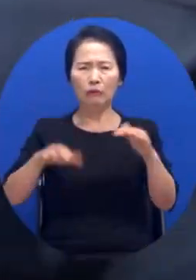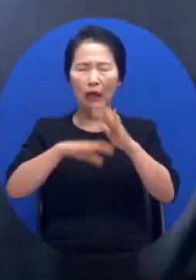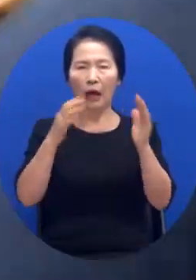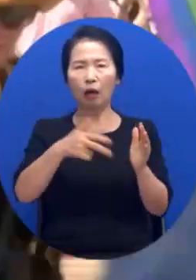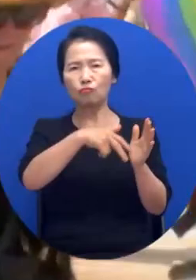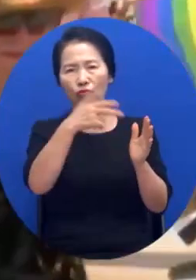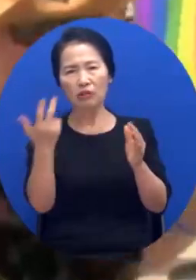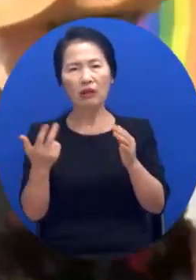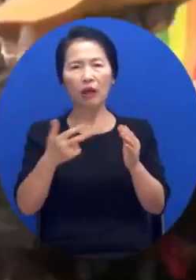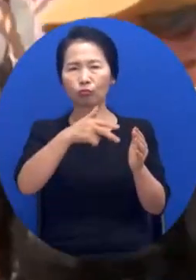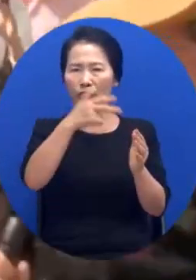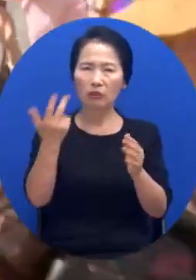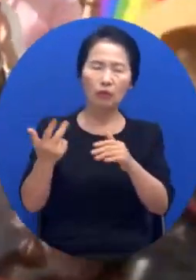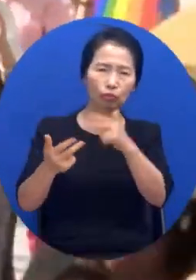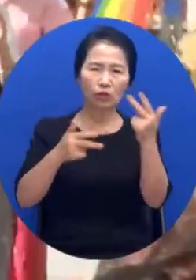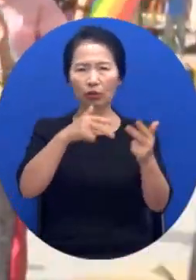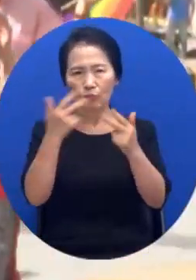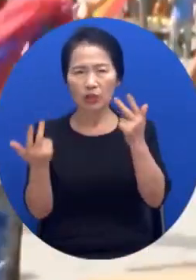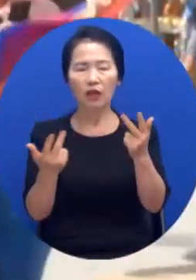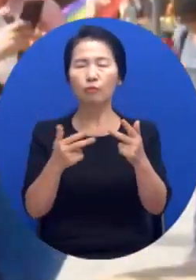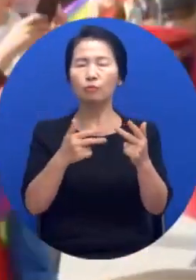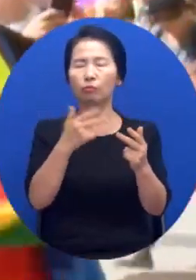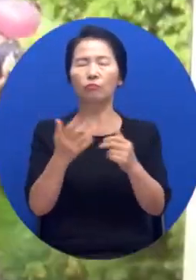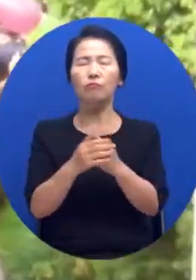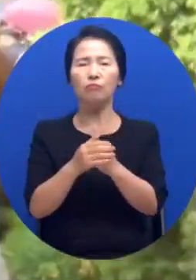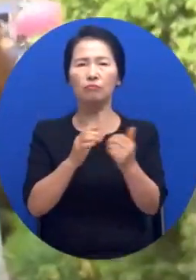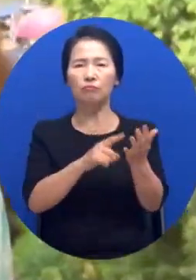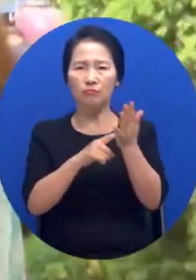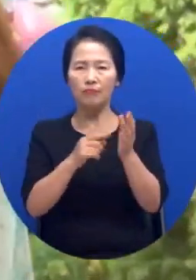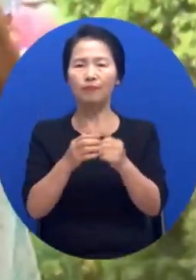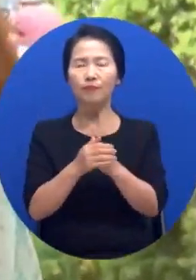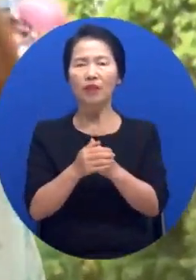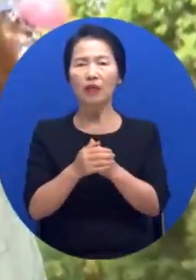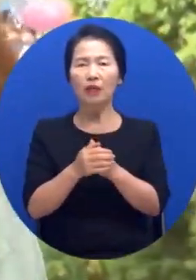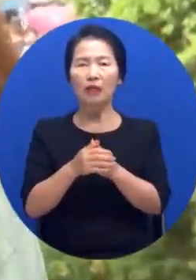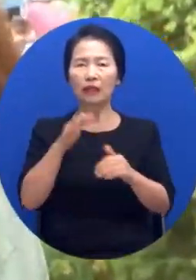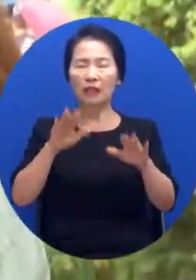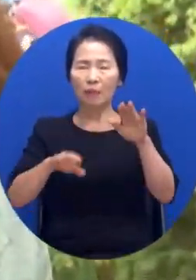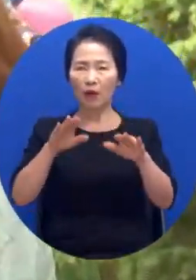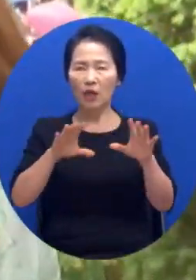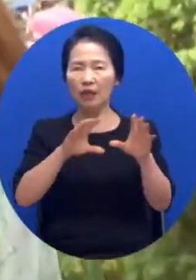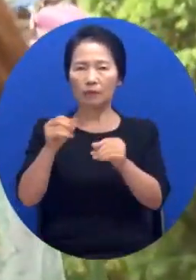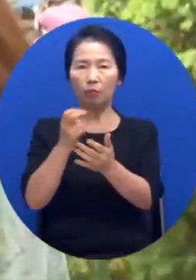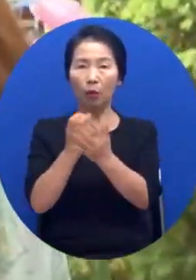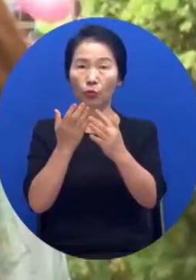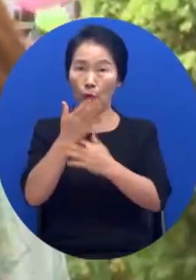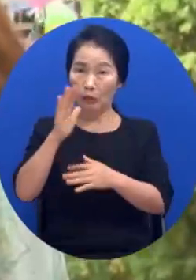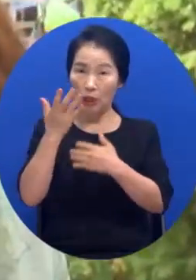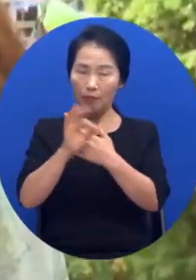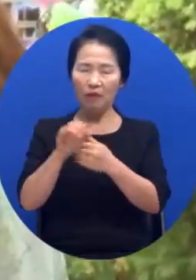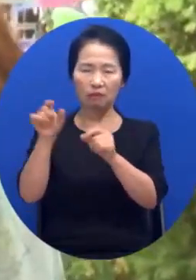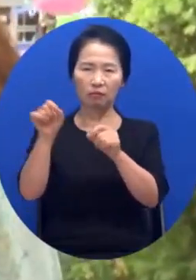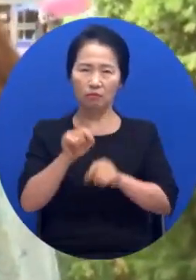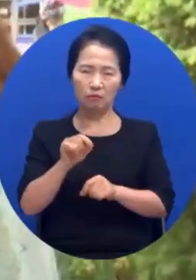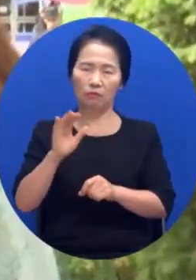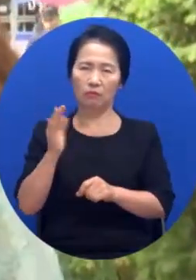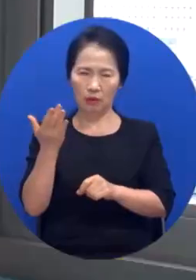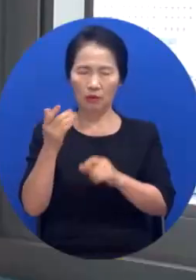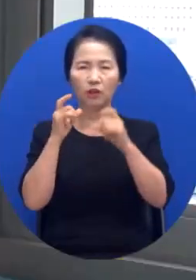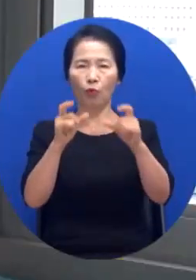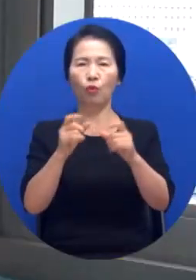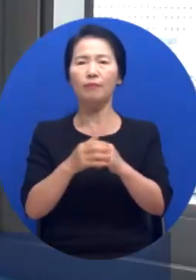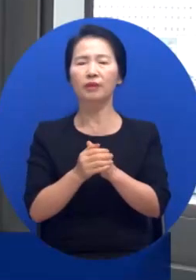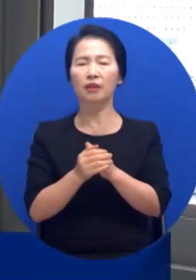지기도 합니다 전문가들은 차별금지법이 통과될 경우 우리나라도 같은 모습으로 변해갈 것이라고 경고합니다